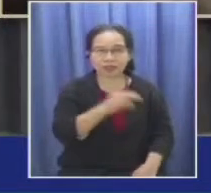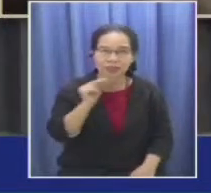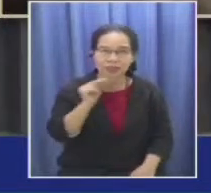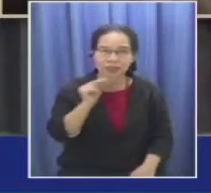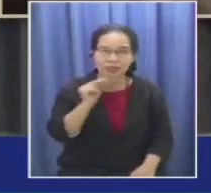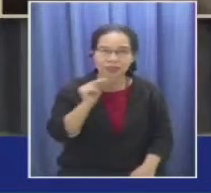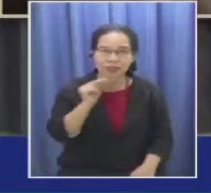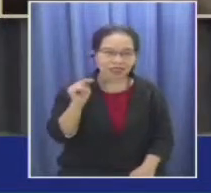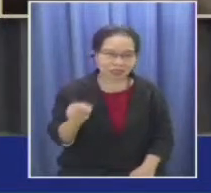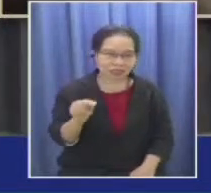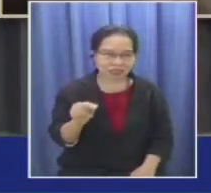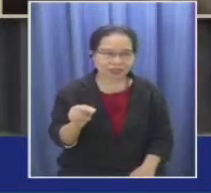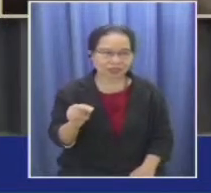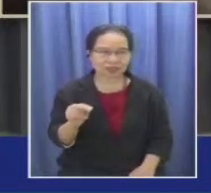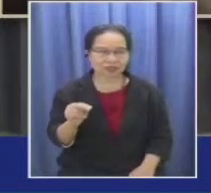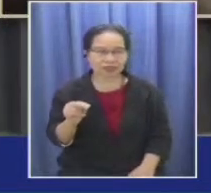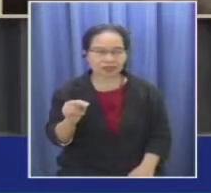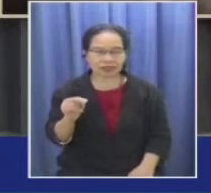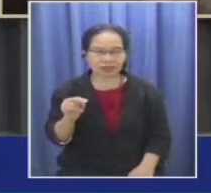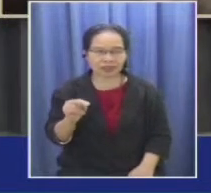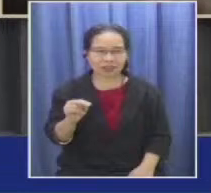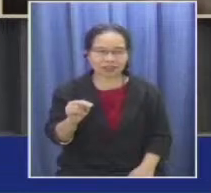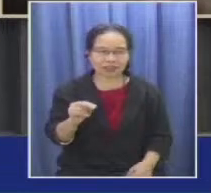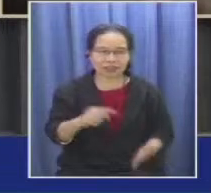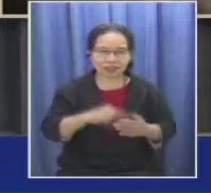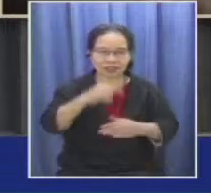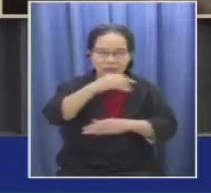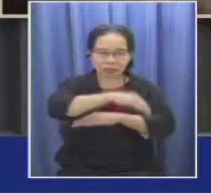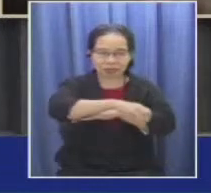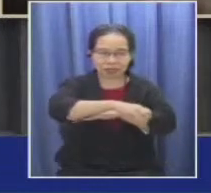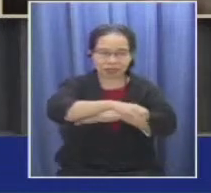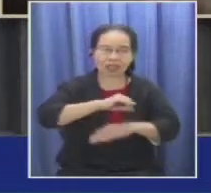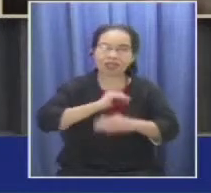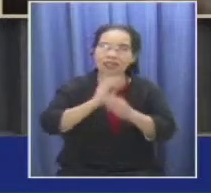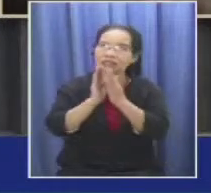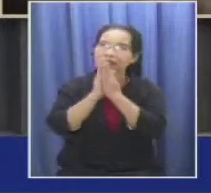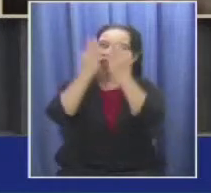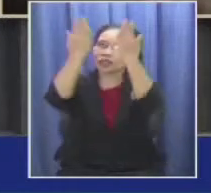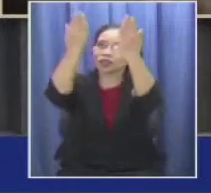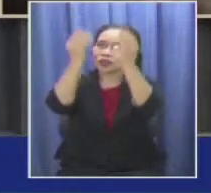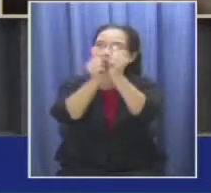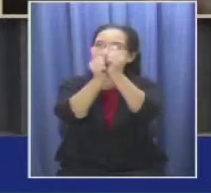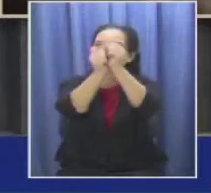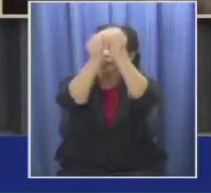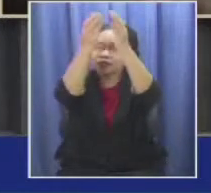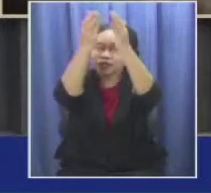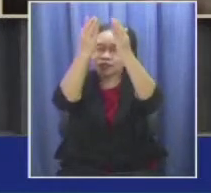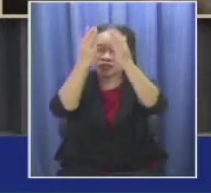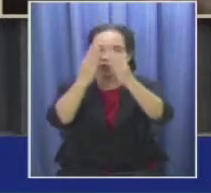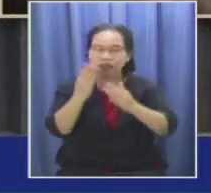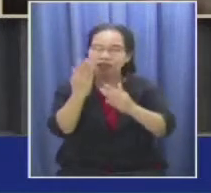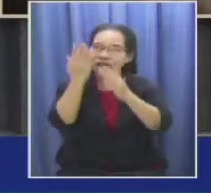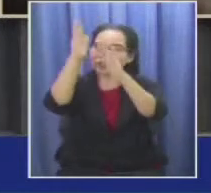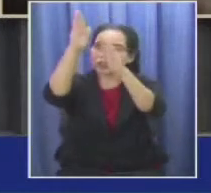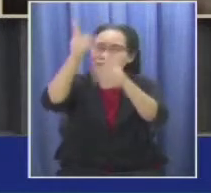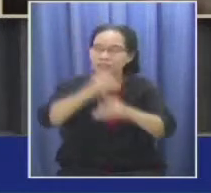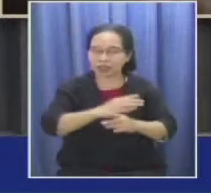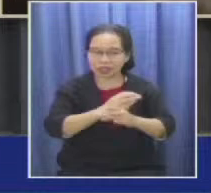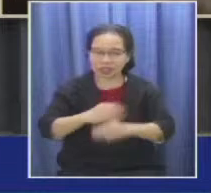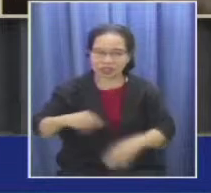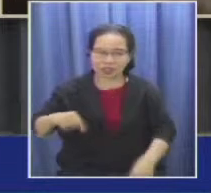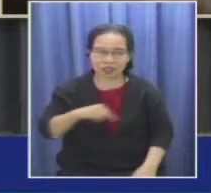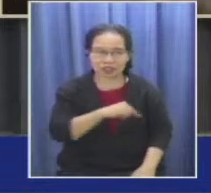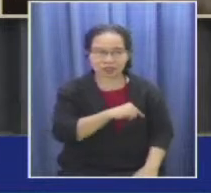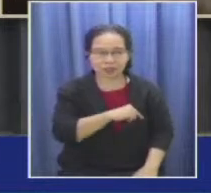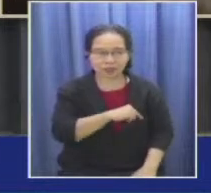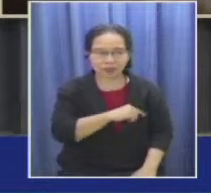wo Nyankopɔn ahwɛ wo so da mu nyina ka se Awurade meda wo se wahwɛ yɛn so ade kye ne da mu nyina wa